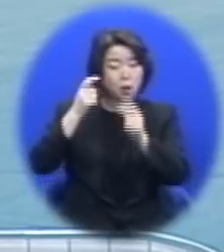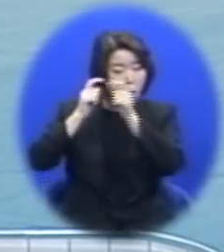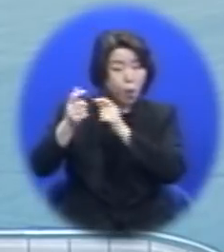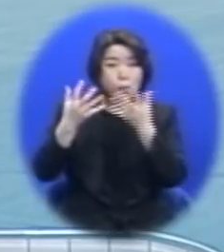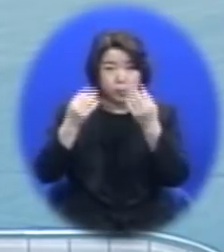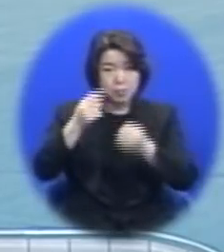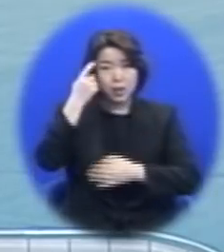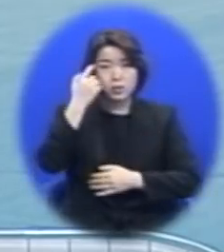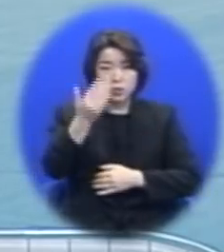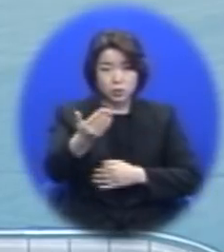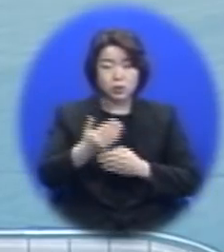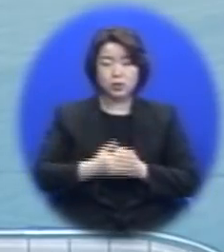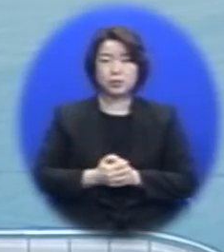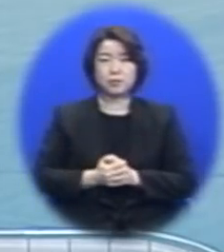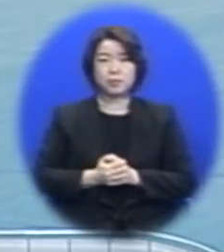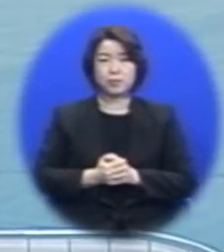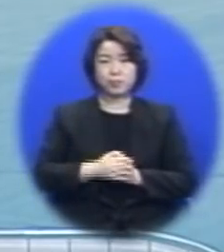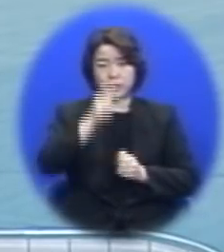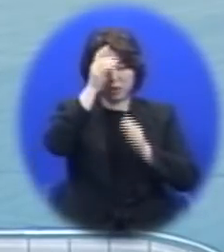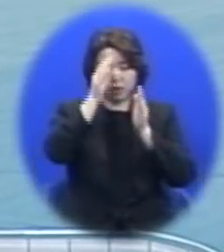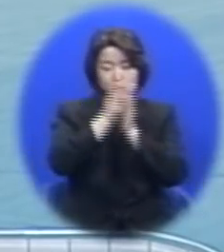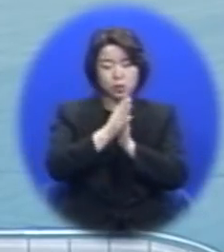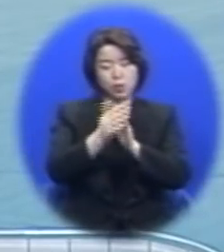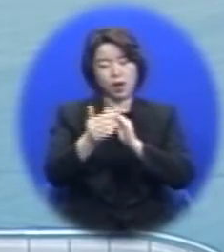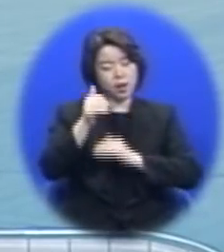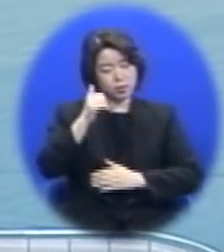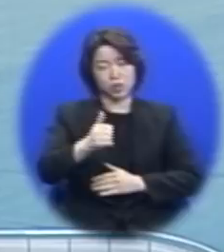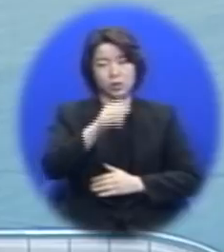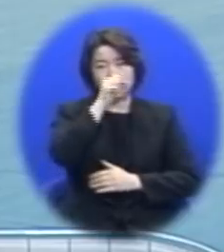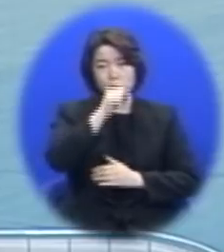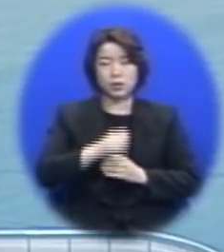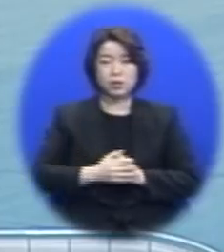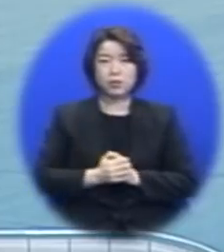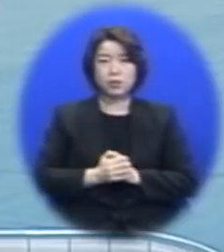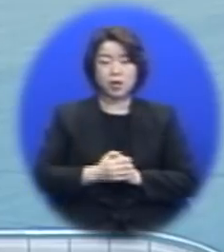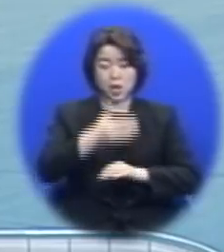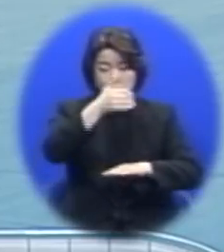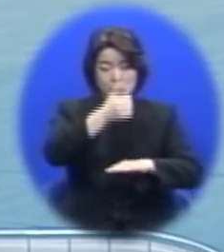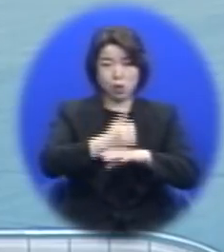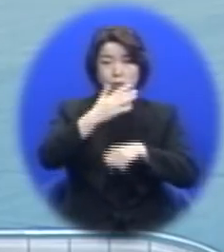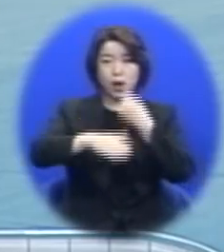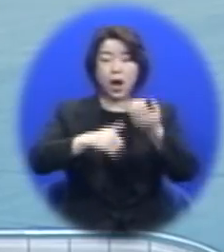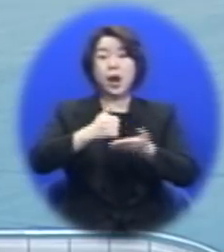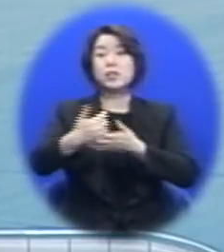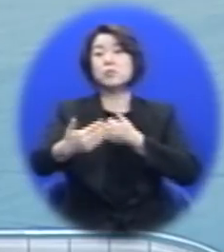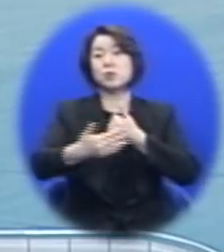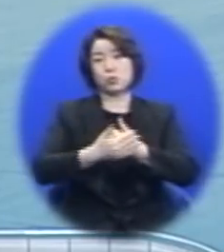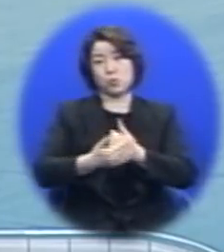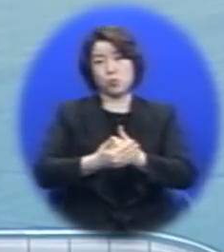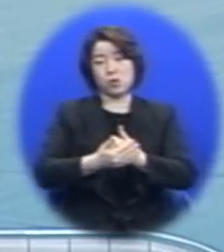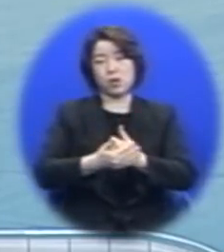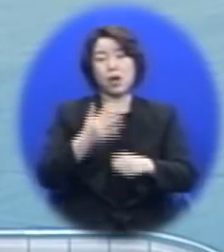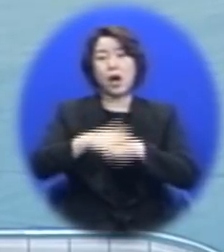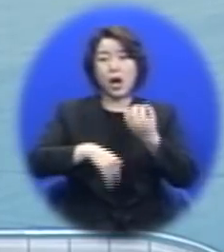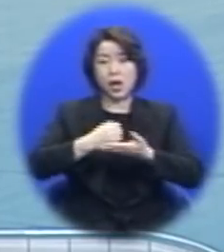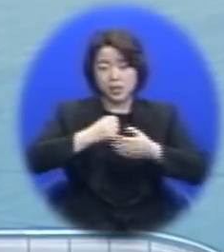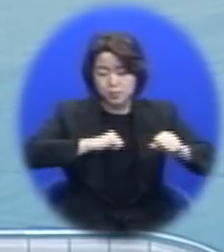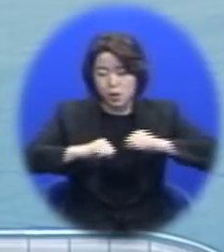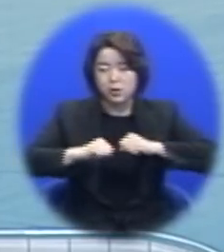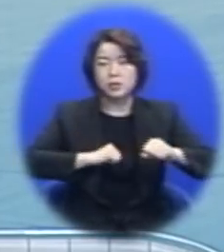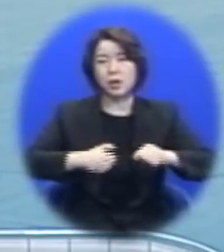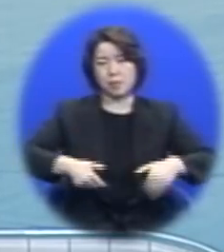많으시죠? 기도가 최고예요. 결국은 하나님이 도와주시고 하나님이 역사하셔야 되는